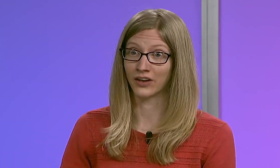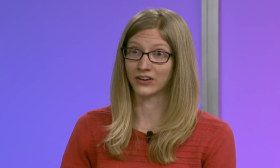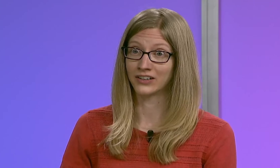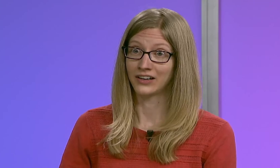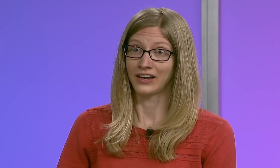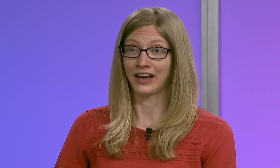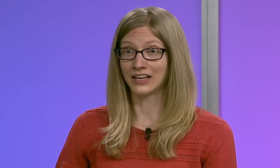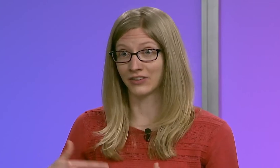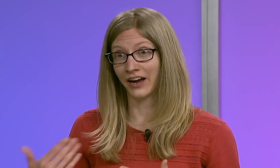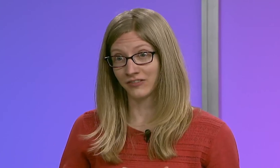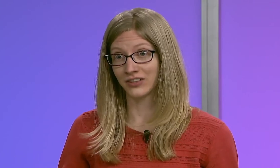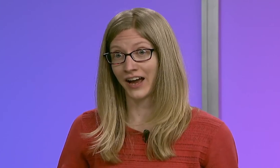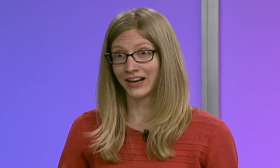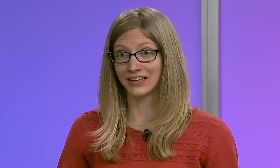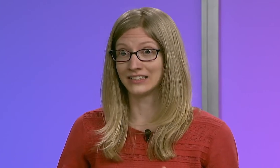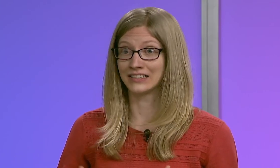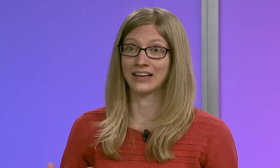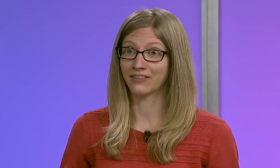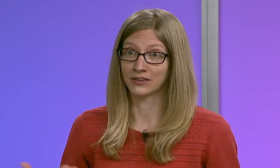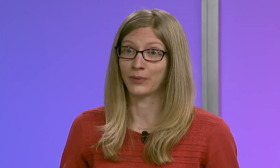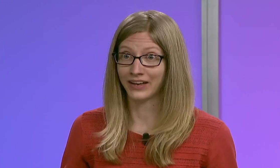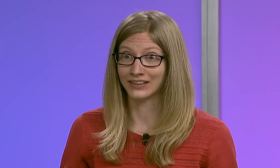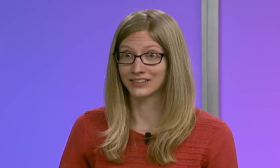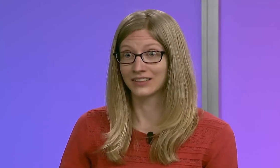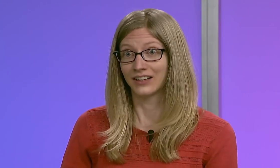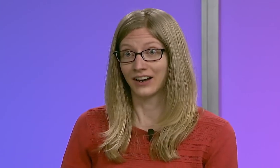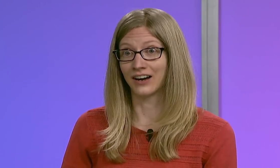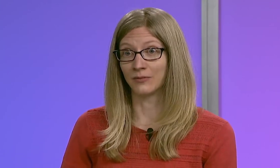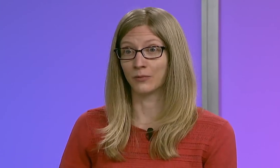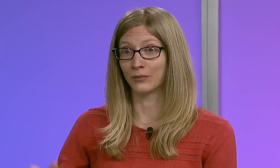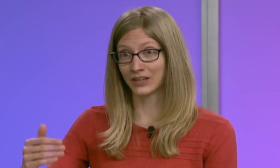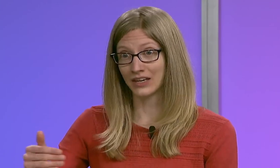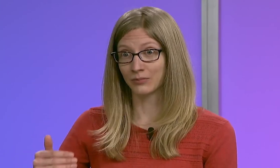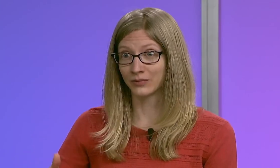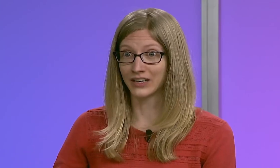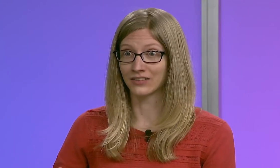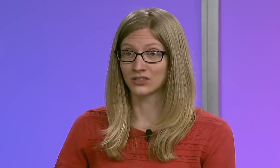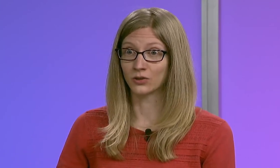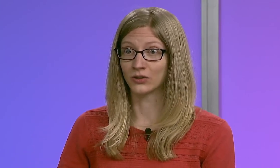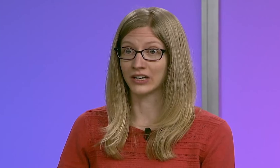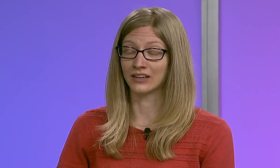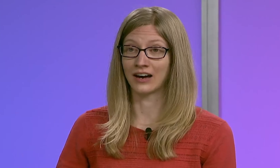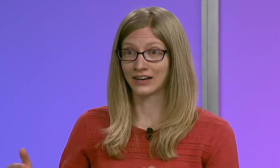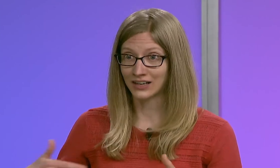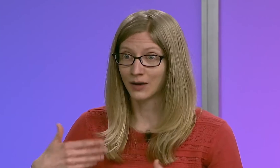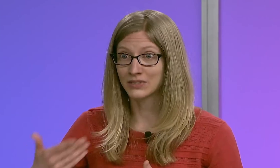brata, a potem nie odczuwał żadnej skruchy z tego powodu.